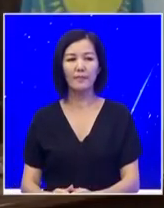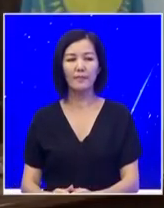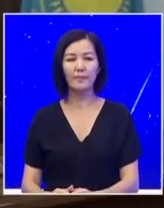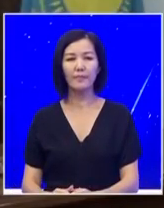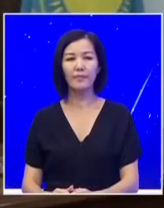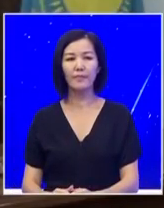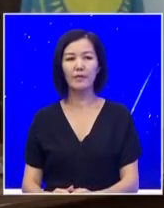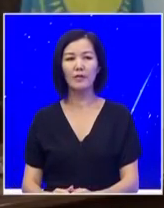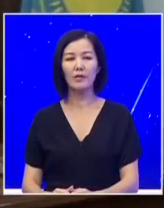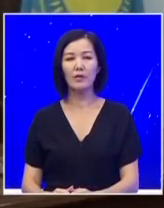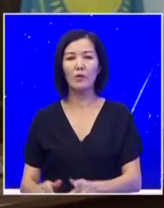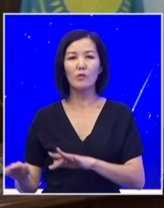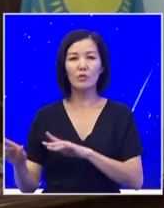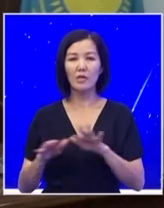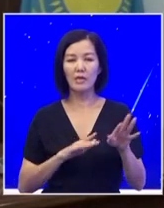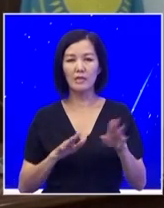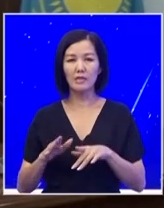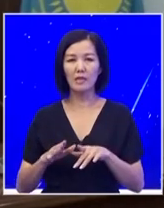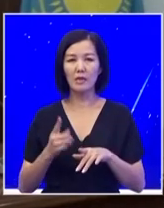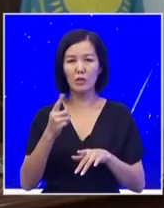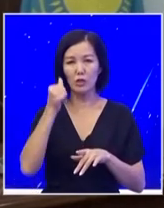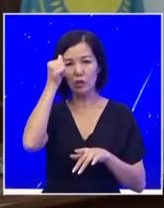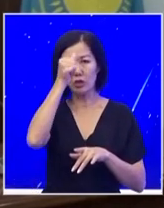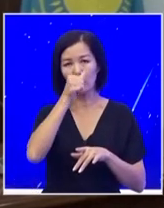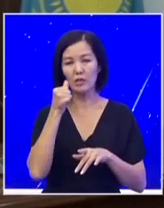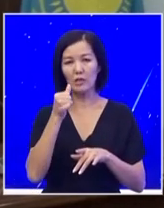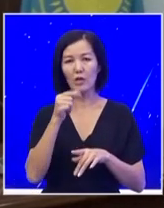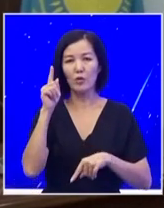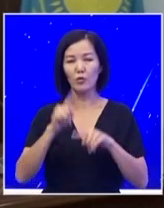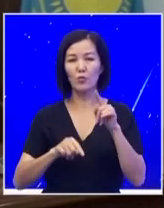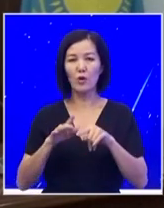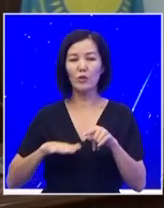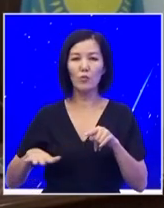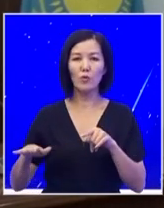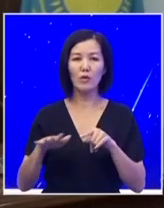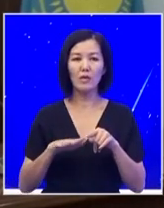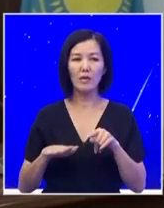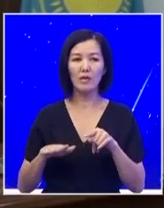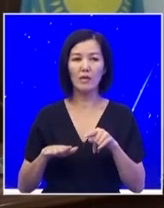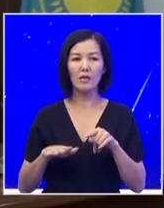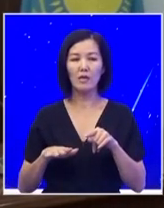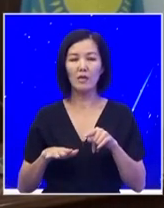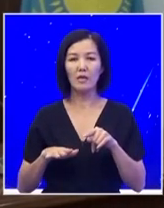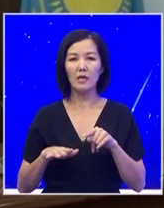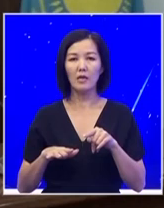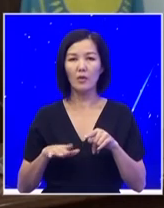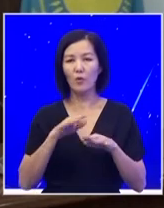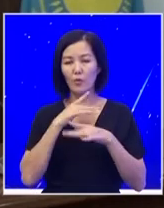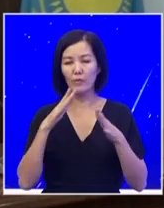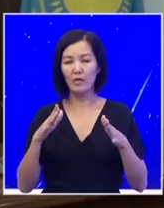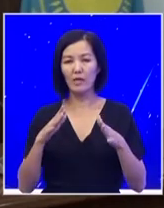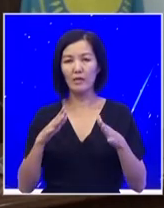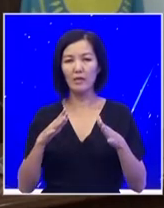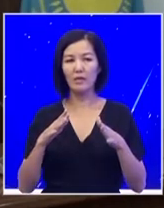Бұл шараның аясында жыл меценаты, туған өлке, жыл тұлғасы, ерен еріктілік сияқты көптеген